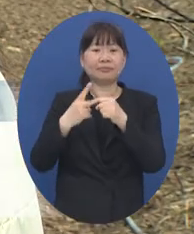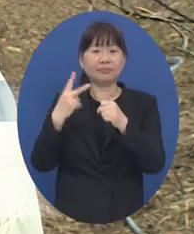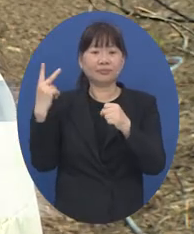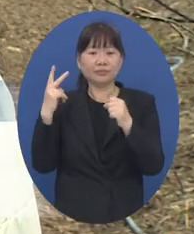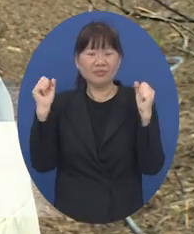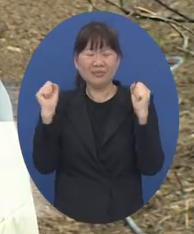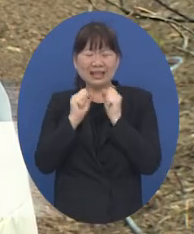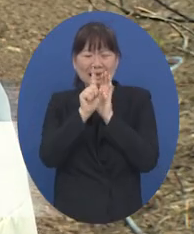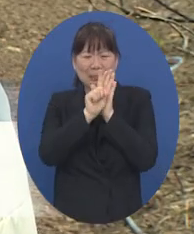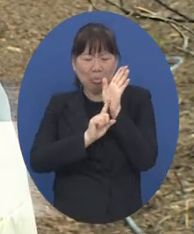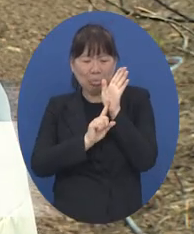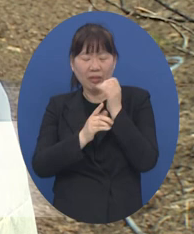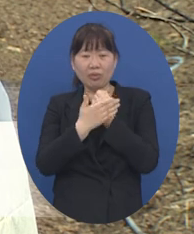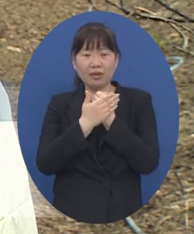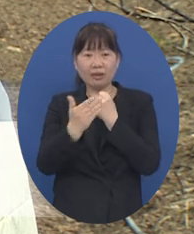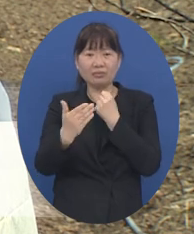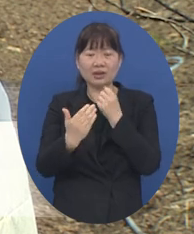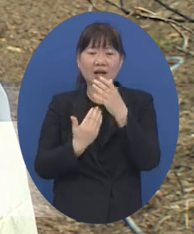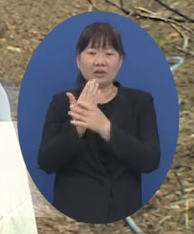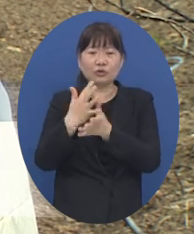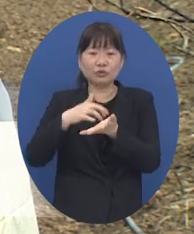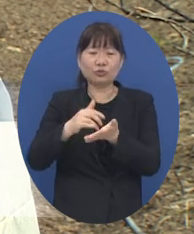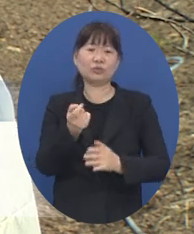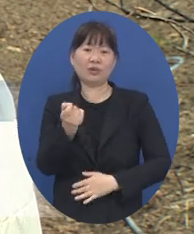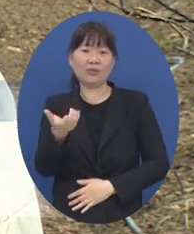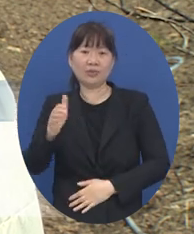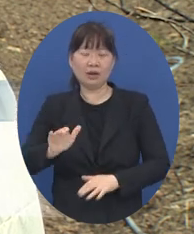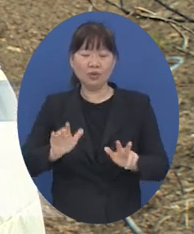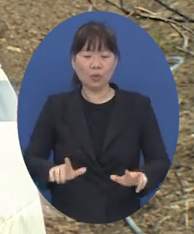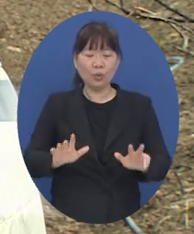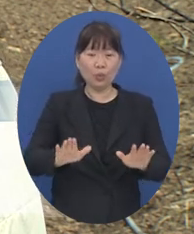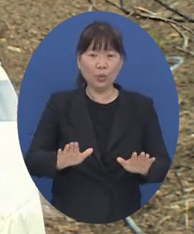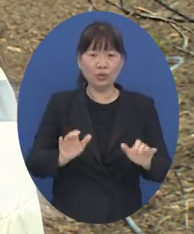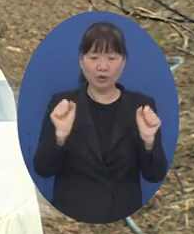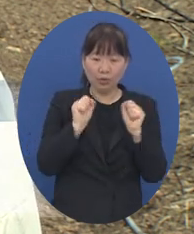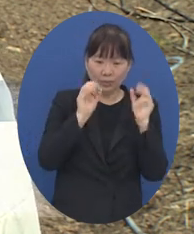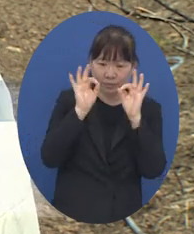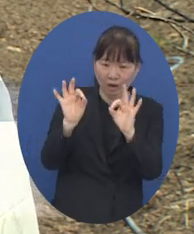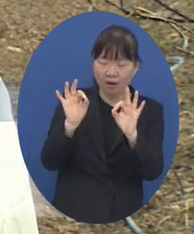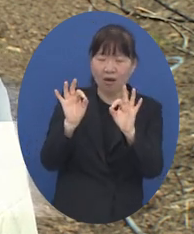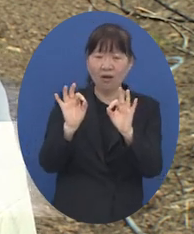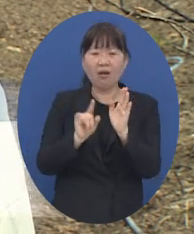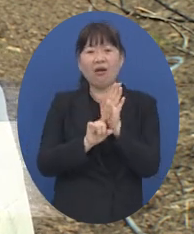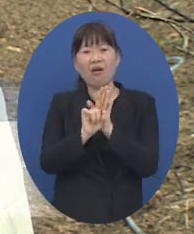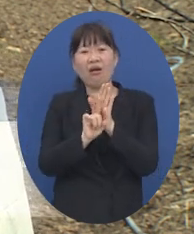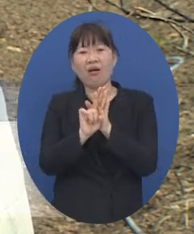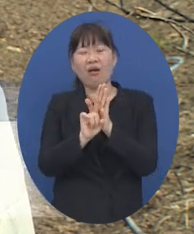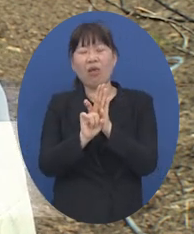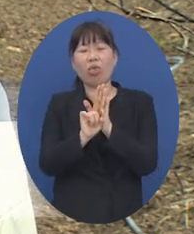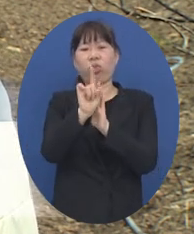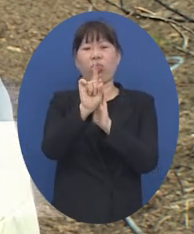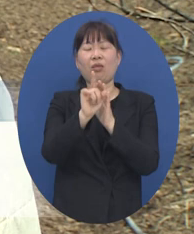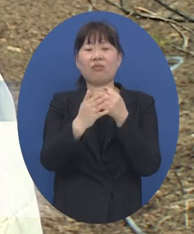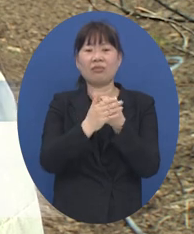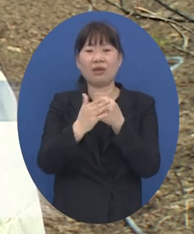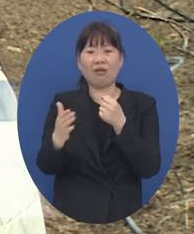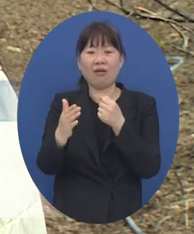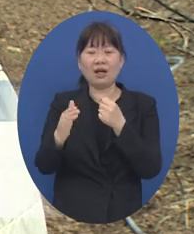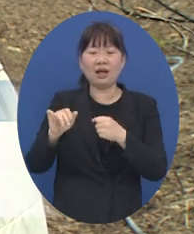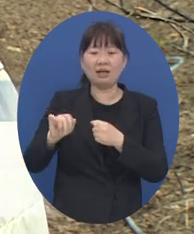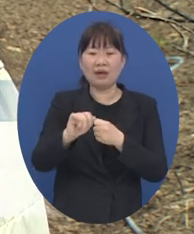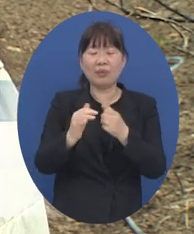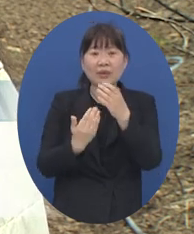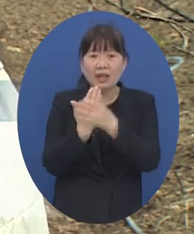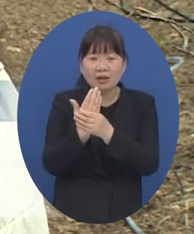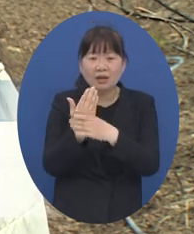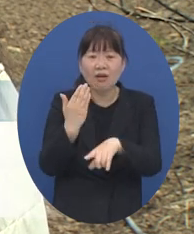겨울에는 굉장히 추워서 발생량이 많이 없었는데 올 겨울 같은 경우에는 겨울철 기온이 많이 상승함에 따라서 해충